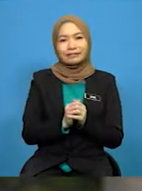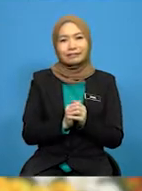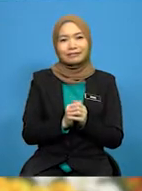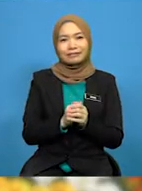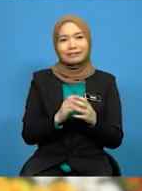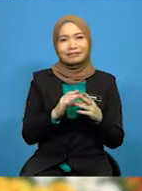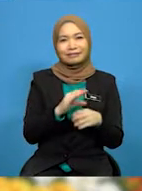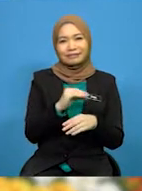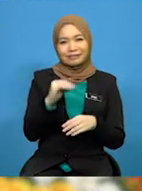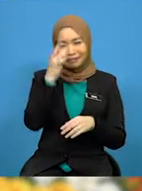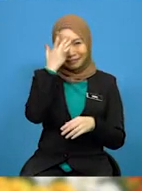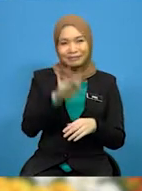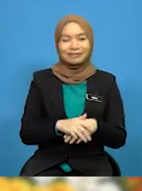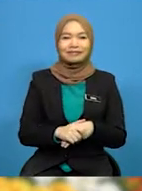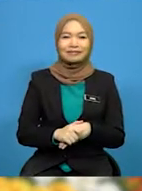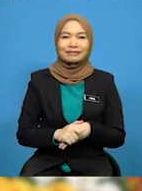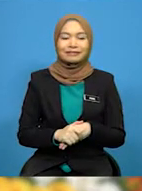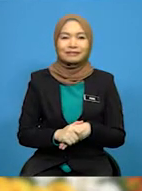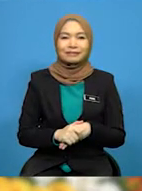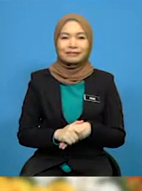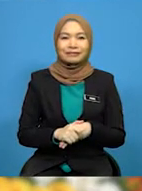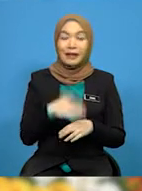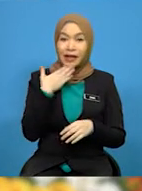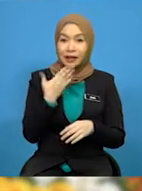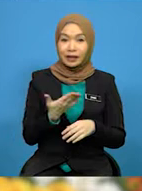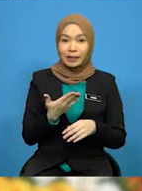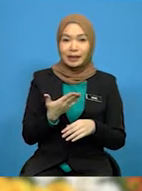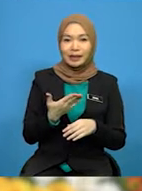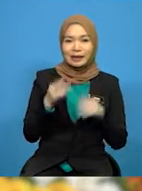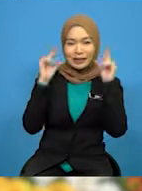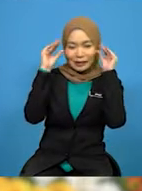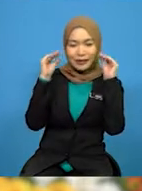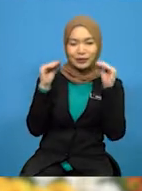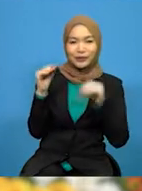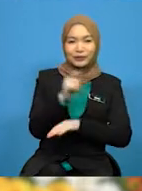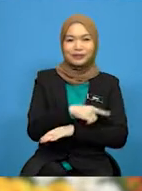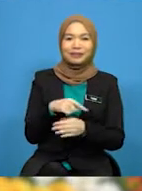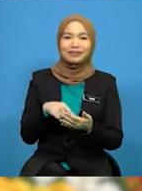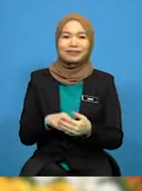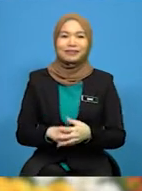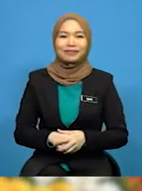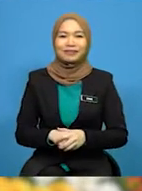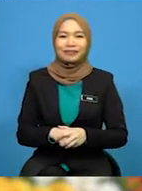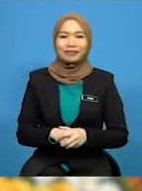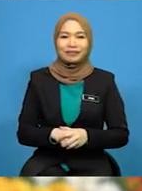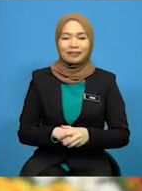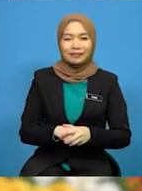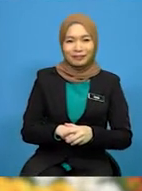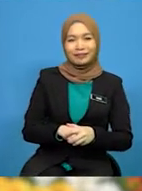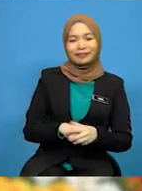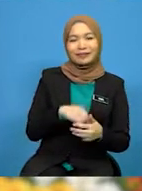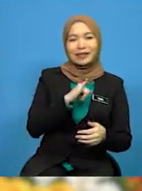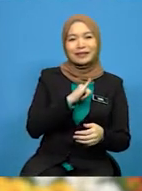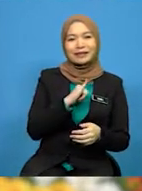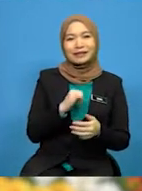betul. Betul lah tu. Betul. Okay, terima kasih Cikgu Rafidah dan Cik Risa. Bagi pihak ahli panel dan produksi